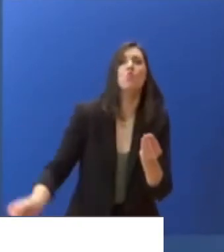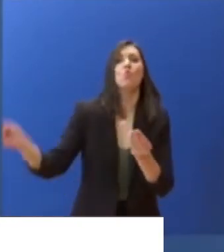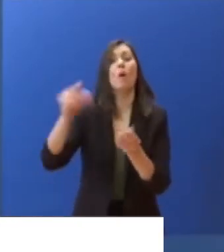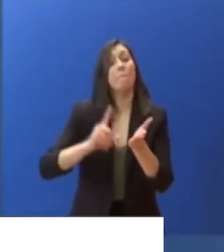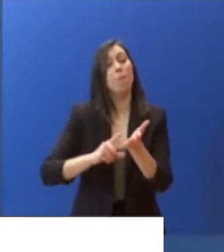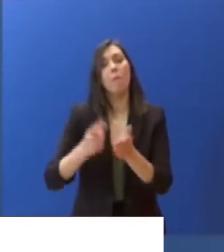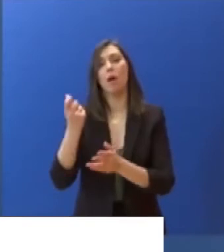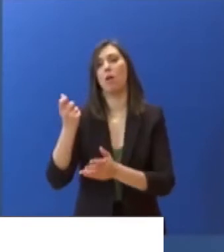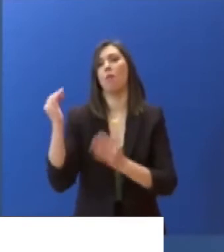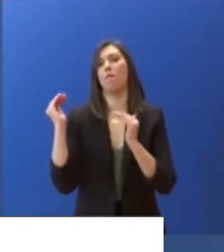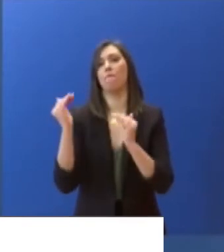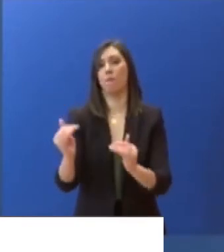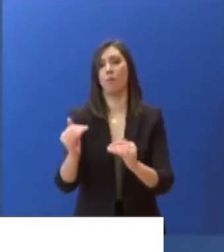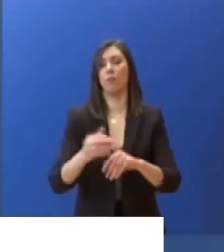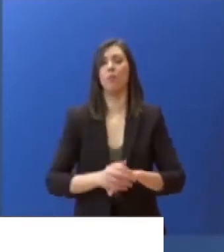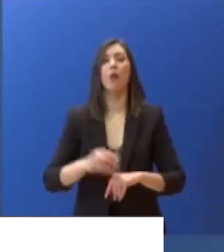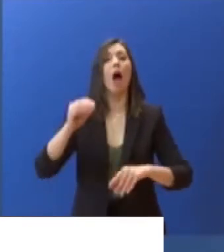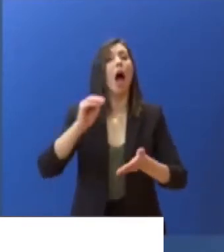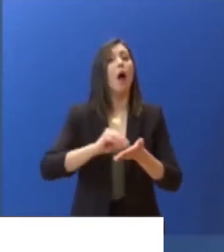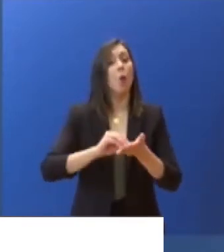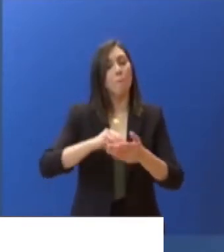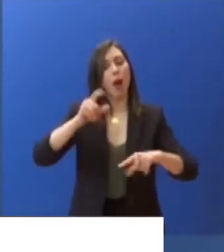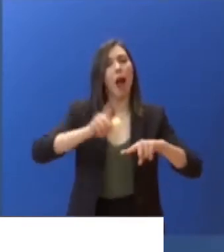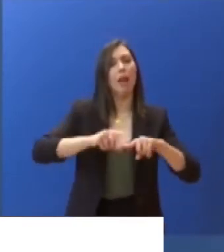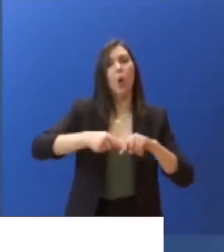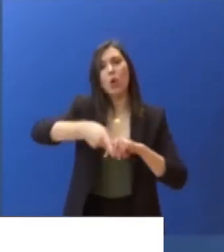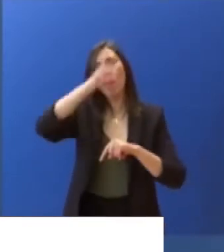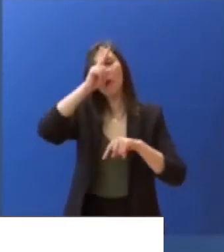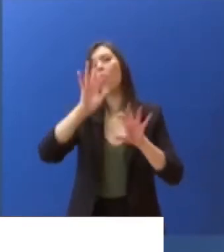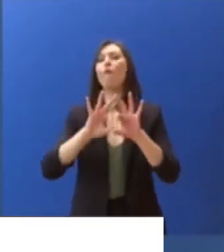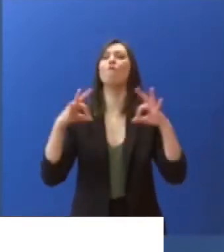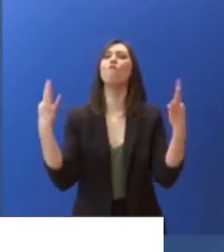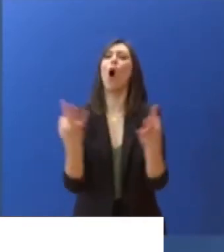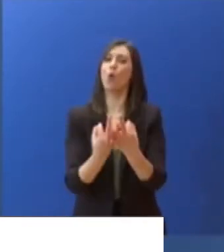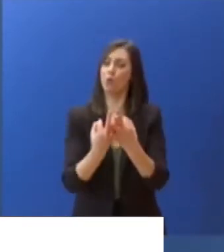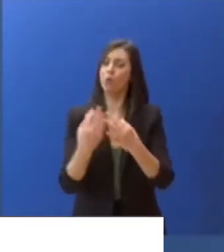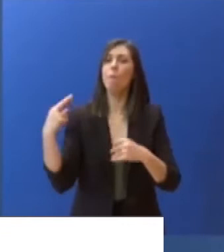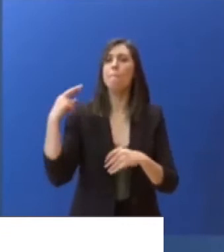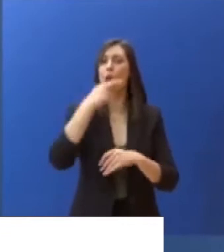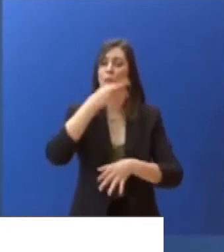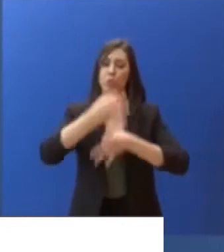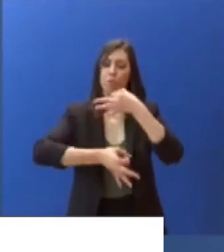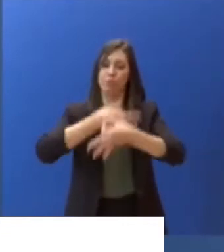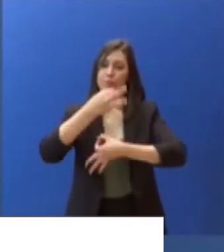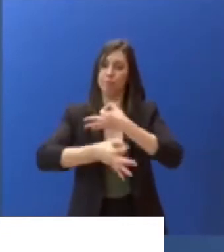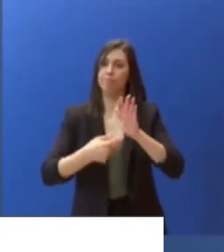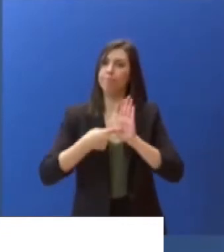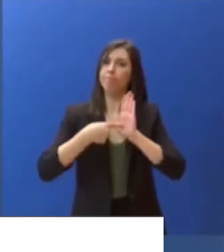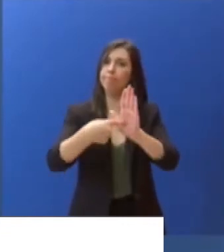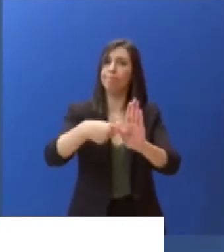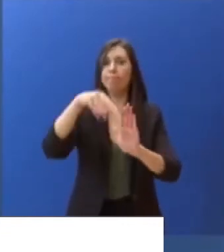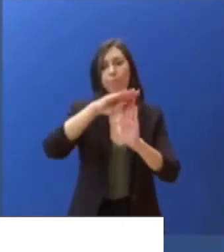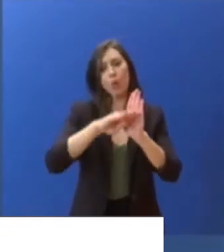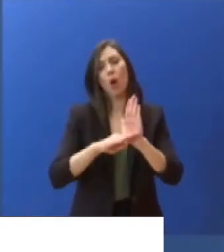Ελληνογερμανικό Οικονομικό Φόρουμ, Όραμα και Ευκαιρίες Επενδύσεων, ο Κυριάκος Μητσοτάκης παρουσίασε το ισχυρό μεταρρυθμιστικό έργο της κυβέρνησης στους πρώτους